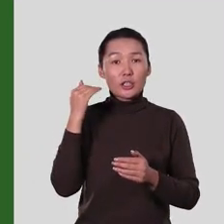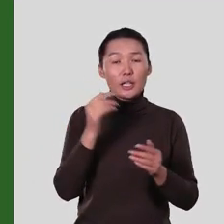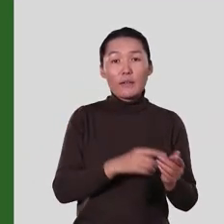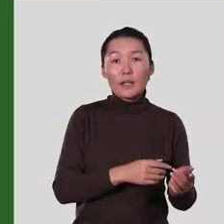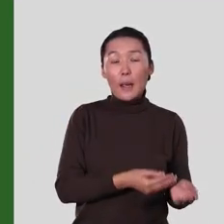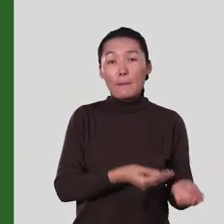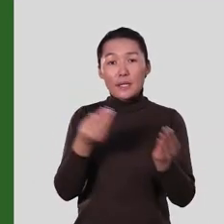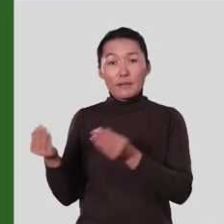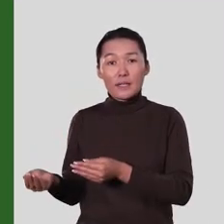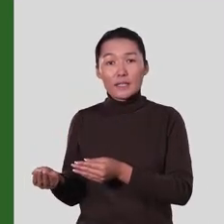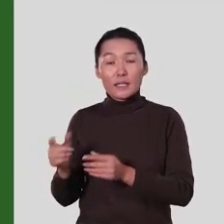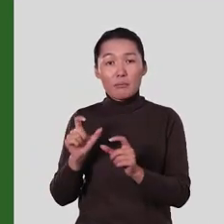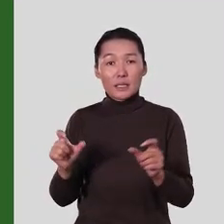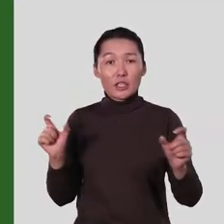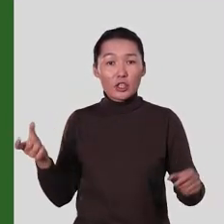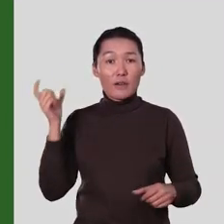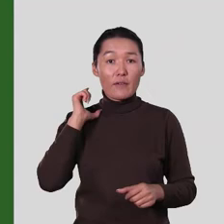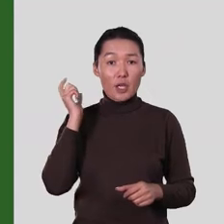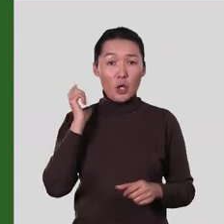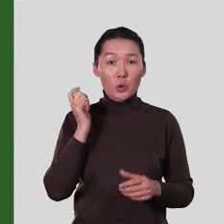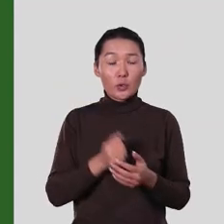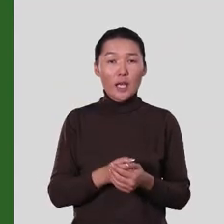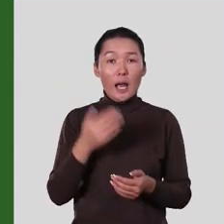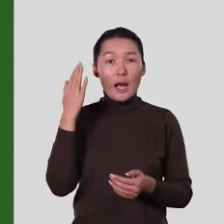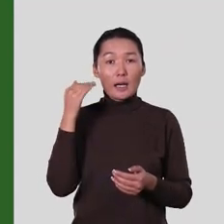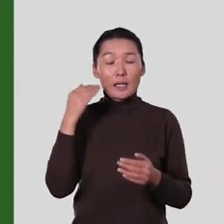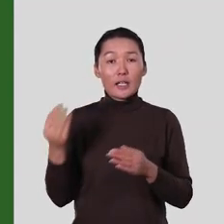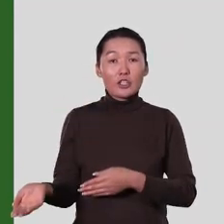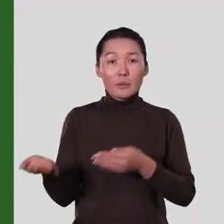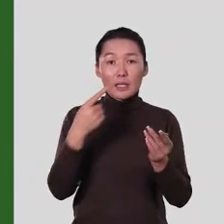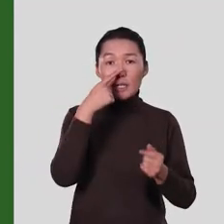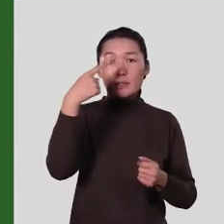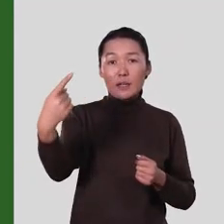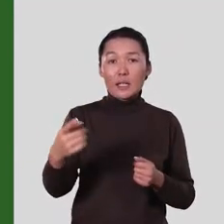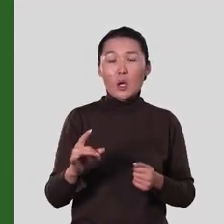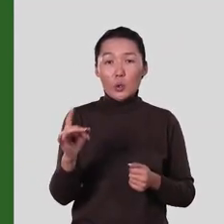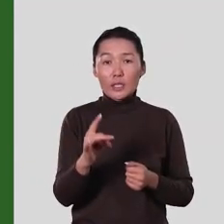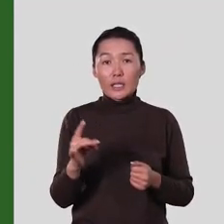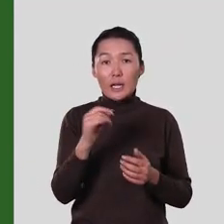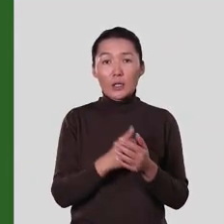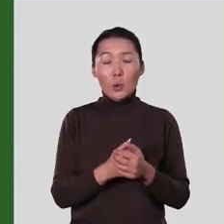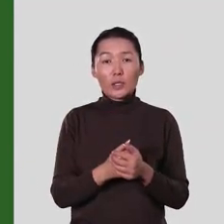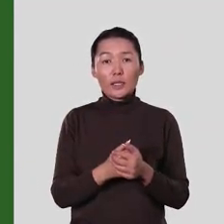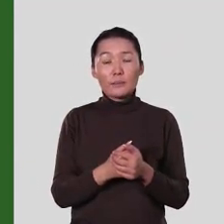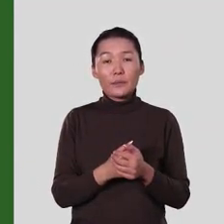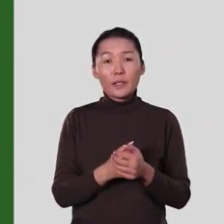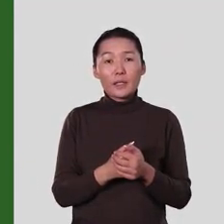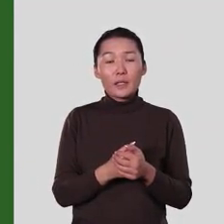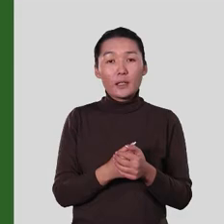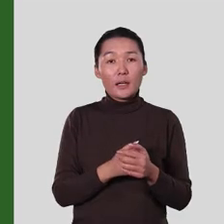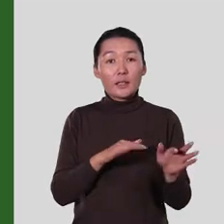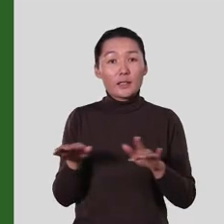и грузы. Легче проникать в отдаленные районы. Энергия рек движет